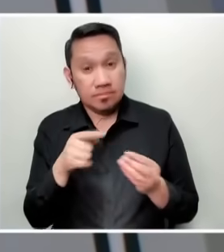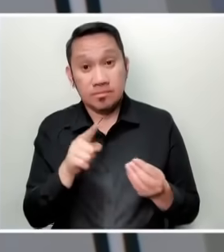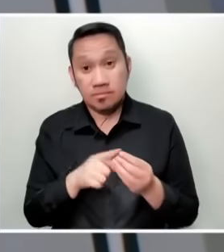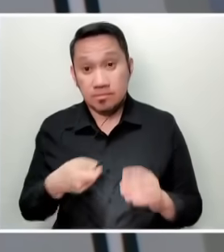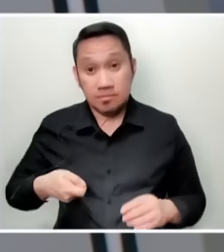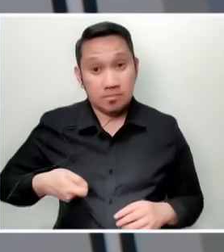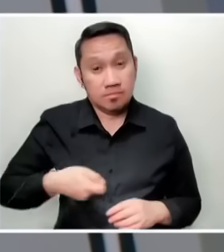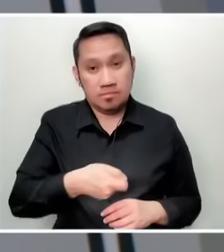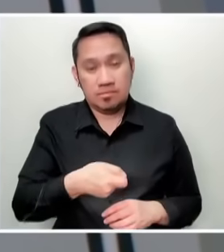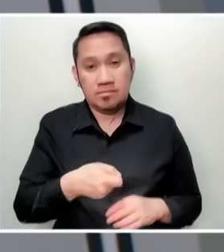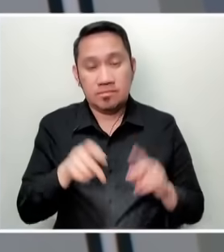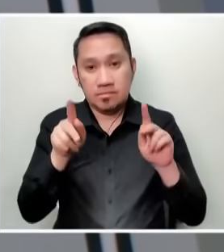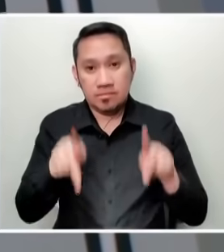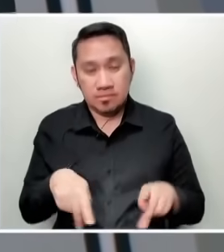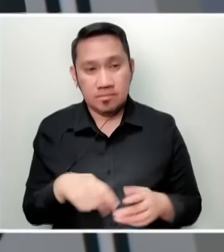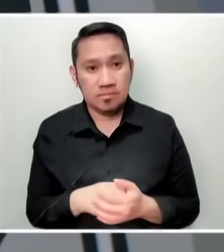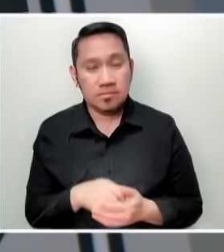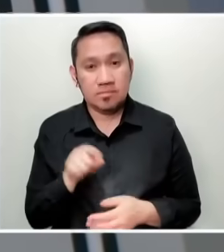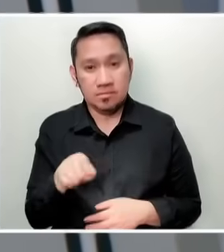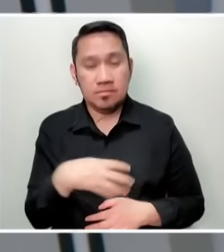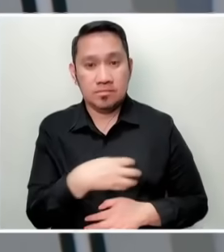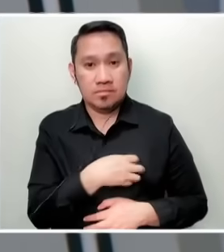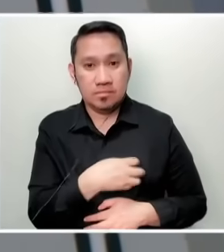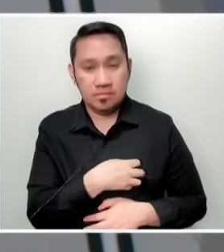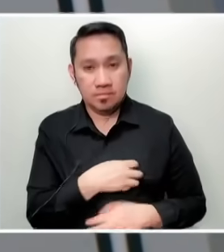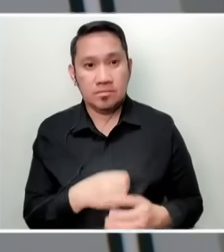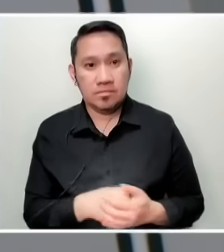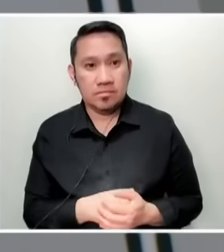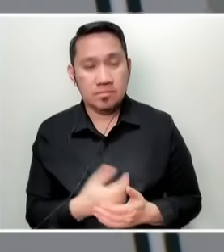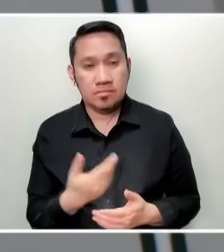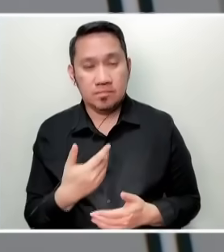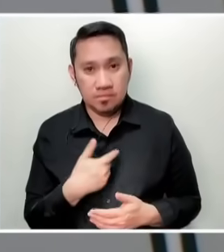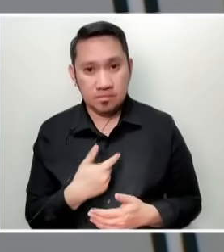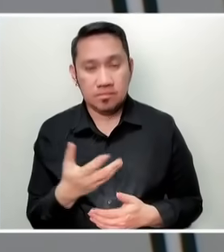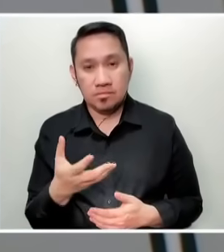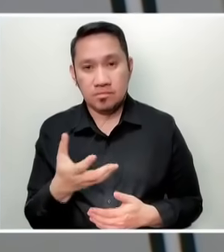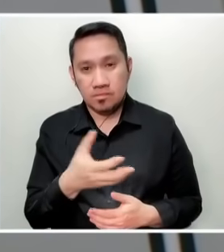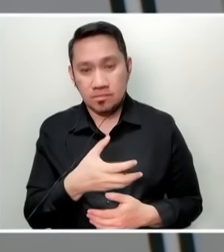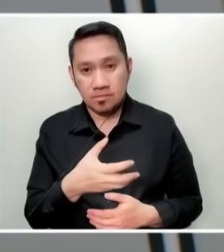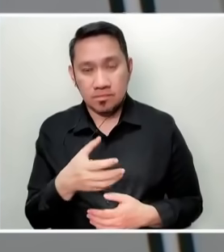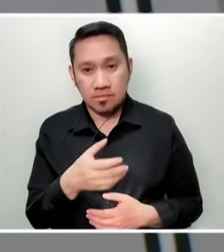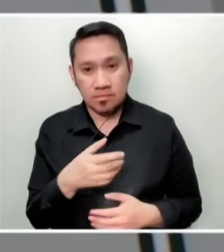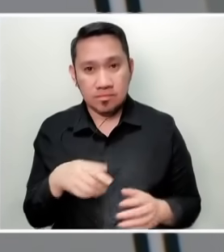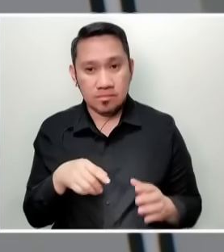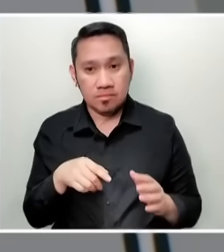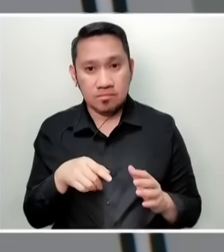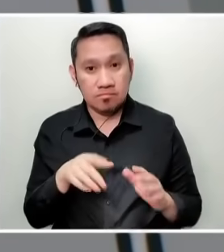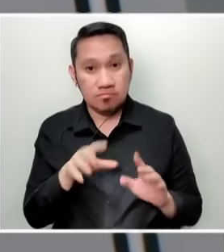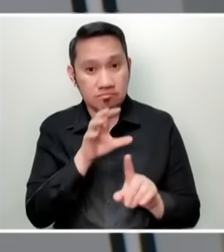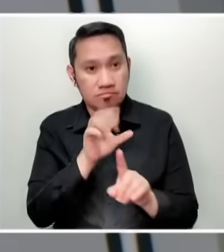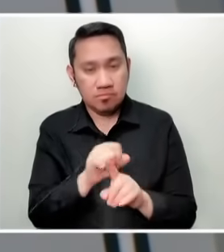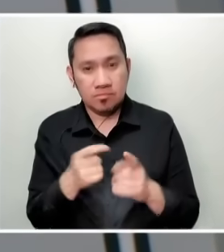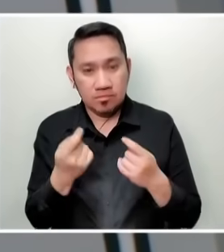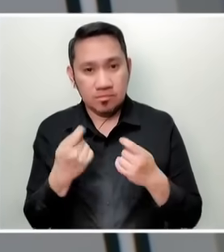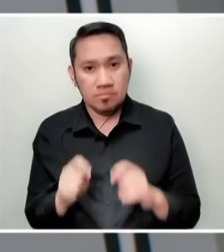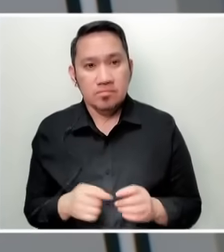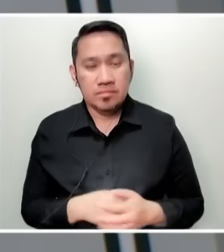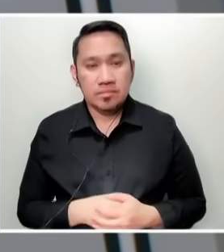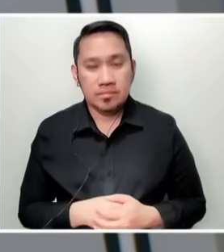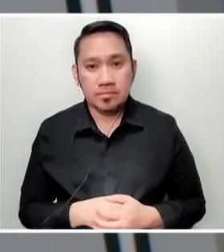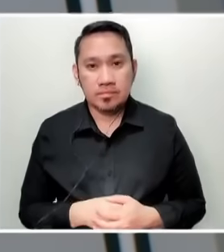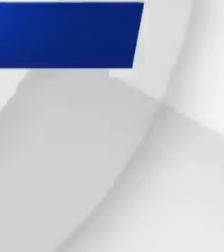ng suspect sa isa sa mga pulis na nagtangkang umaresto sa kanya. Nagpapatrol, Liza